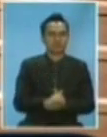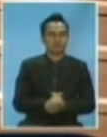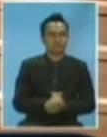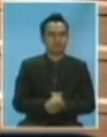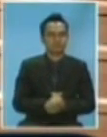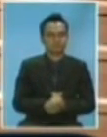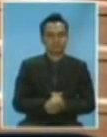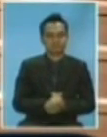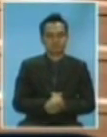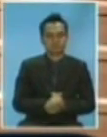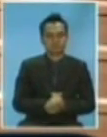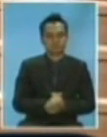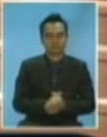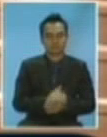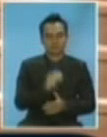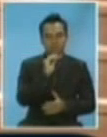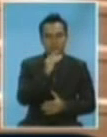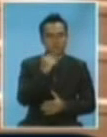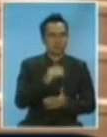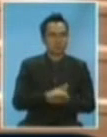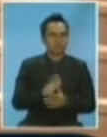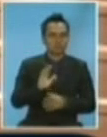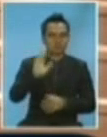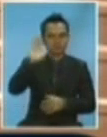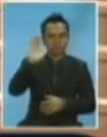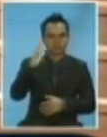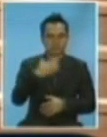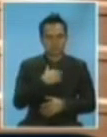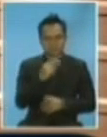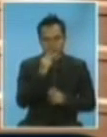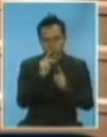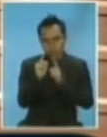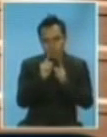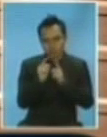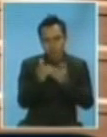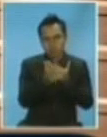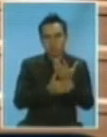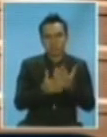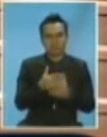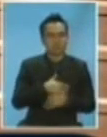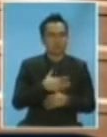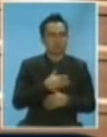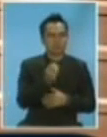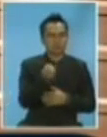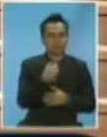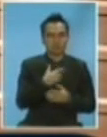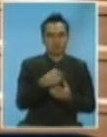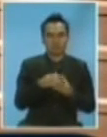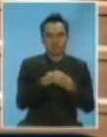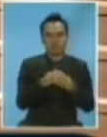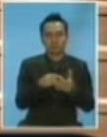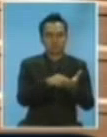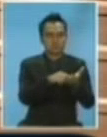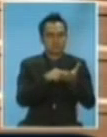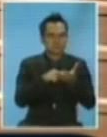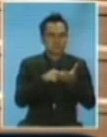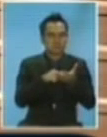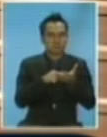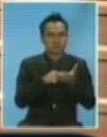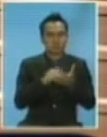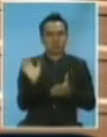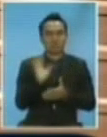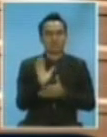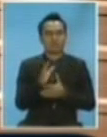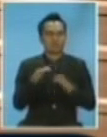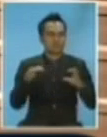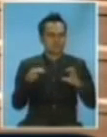นูญต่อไปได้ค่ะส่วนคุณสมบัติลักษณะต้องห้ามการพ้นจากตำแหน่งก่อนวาระและการกระทำอันเป็นการต้องห้ามในระหว่างการดำรงตำแหน่